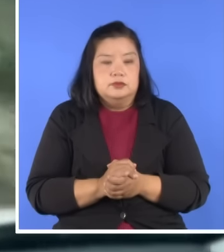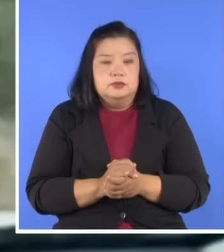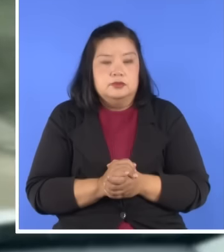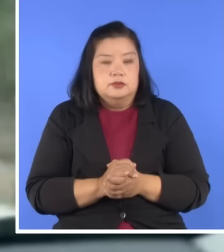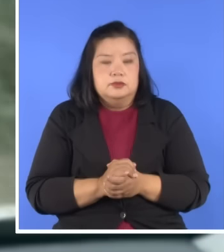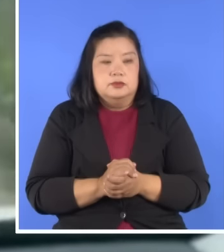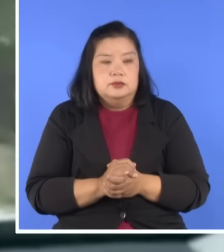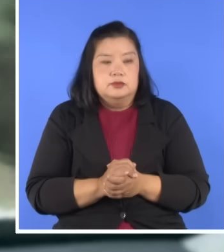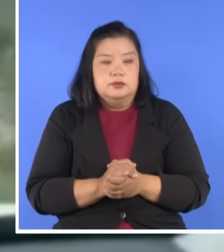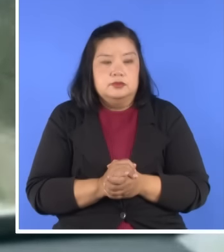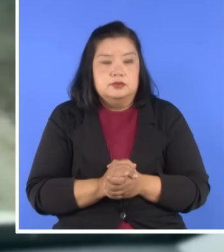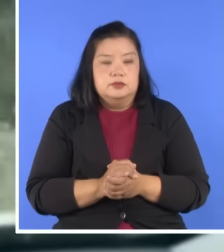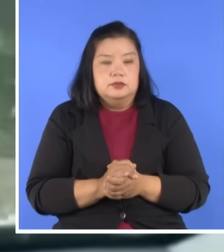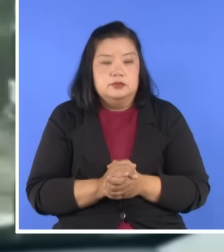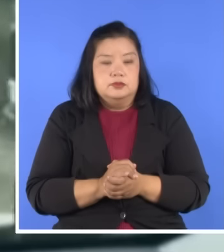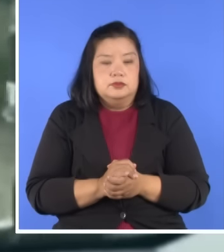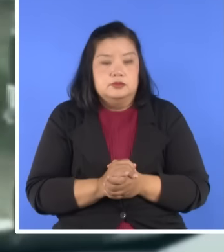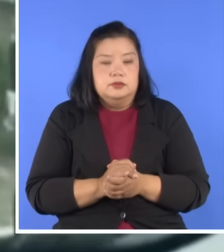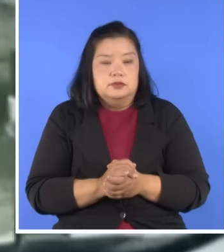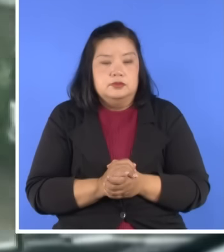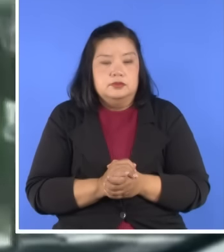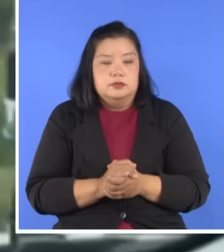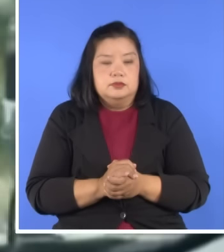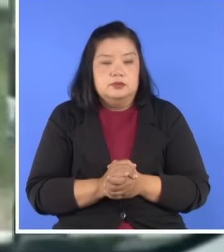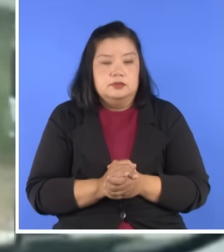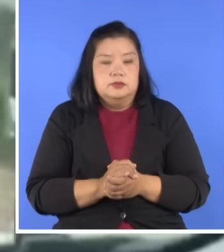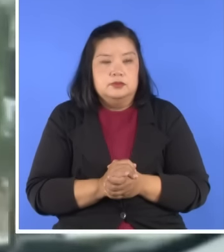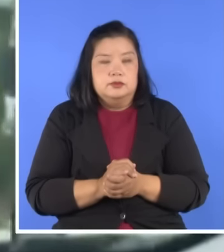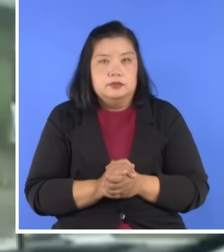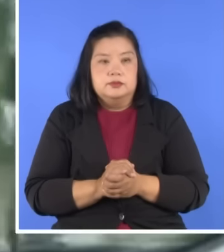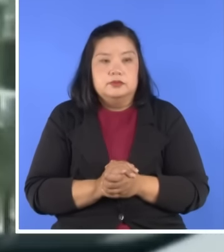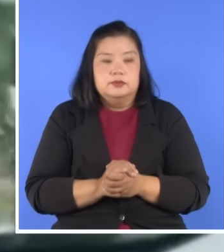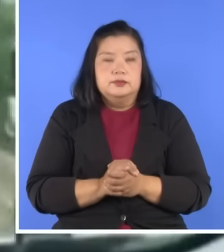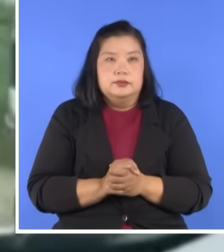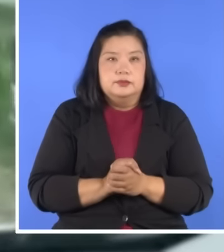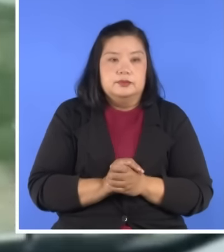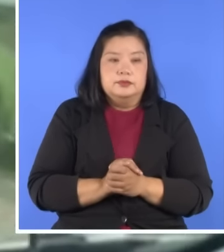ครับเราบนุด้านหน้าช่วยชี้ซ้ายนะครับบนรถมีคนไข้ฉุกเฉิน